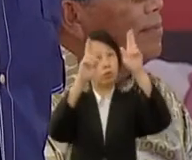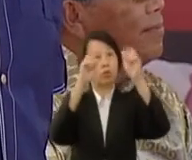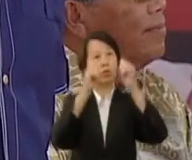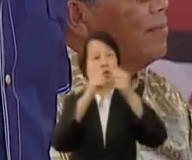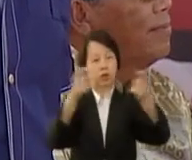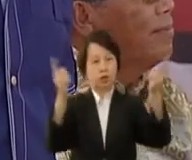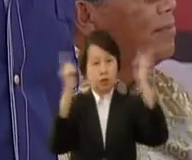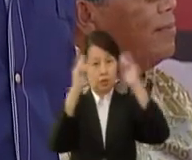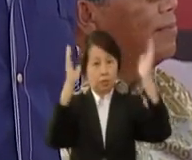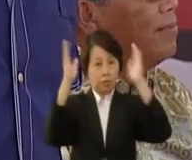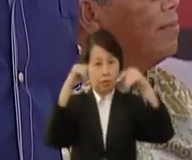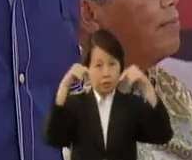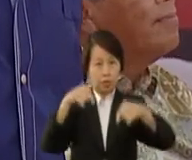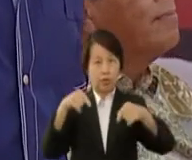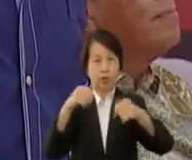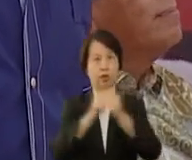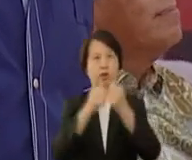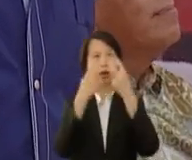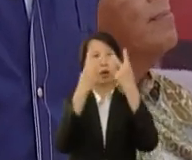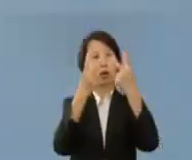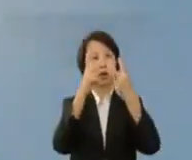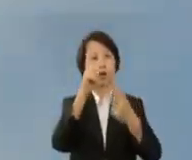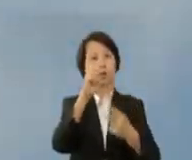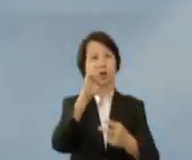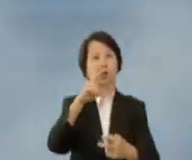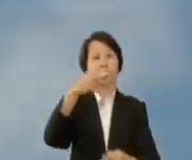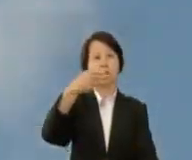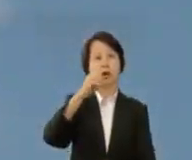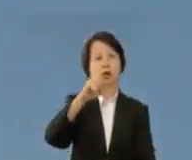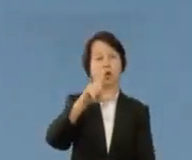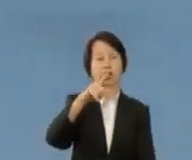ini. Saksikanlah pesawat BAE! Ha!